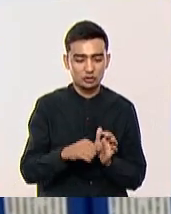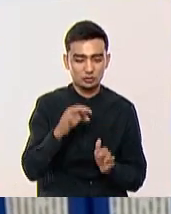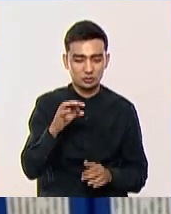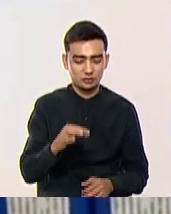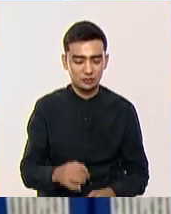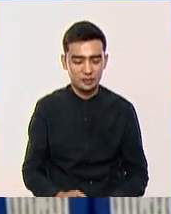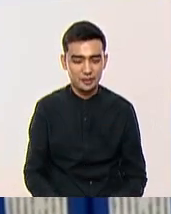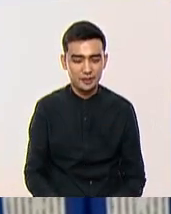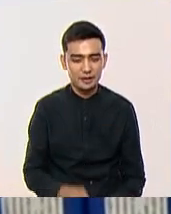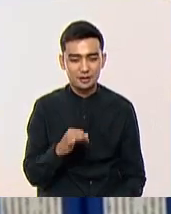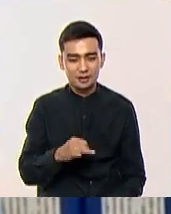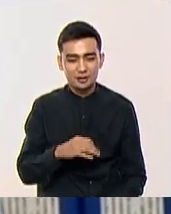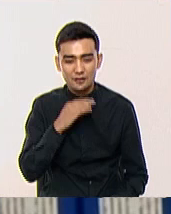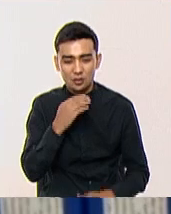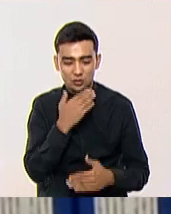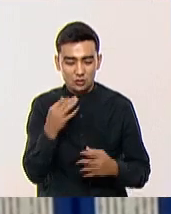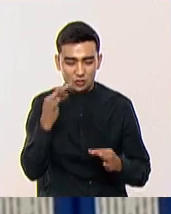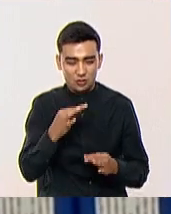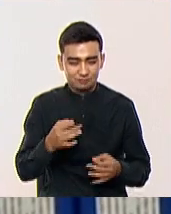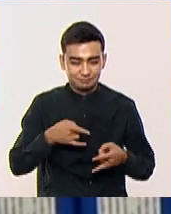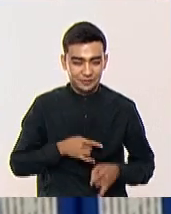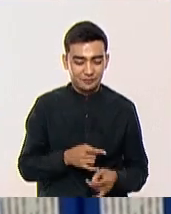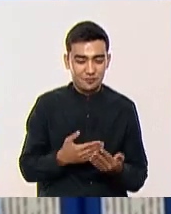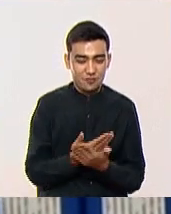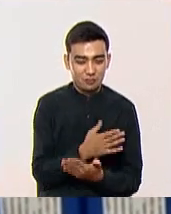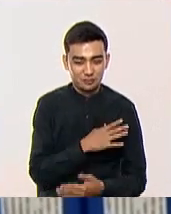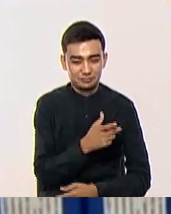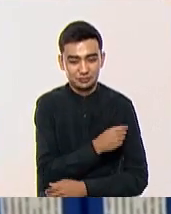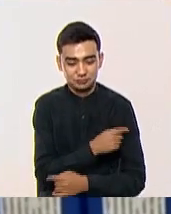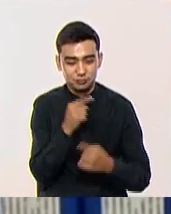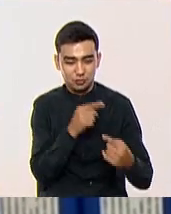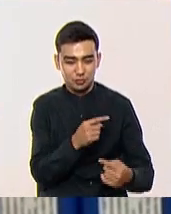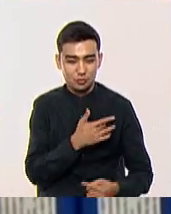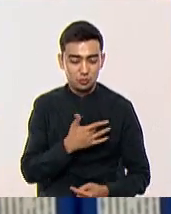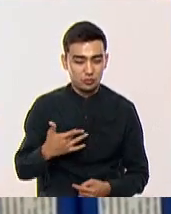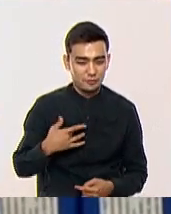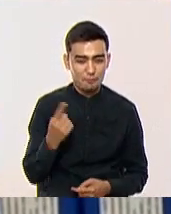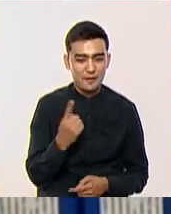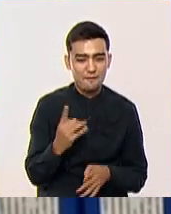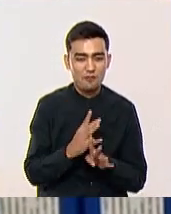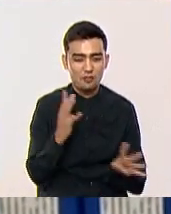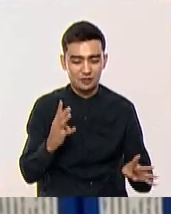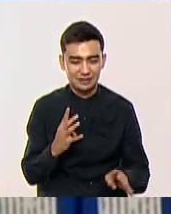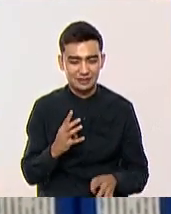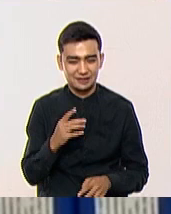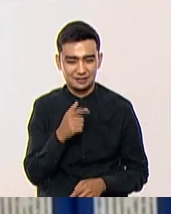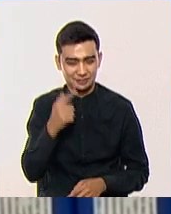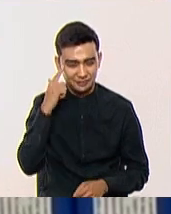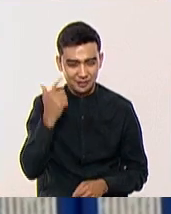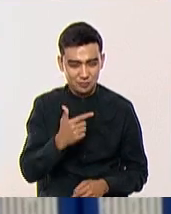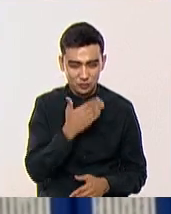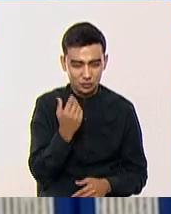0,6%. Недостаточный охват новорожденных прививками против туберкулеза вызван в первую очередь низкой санитарной